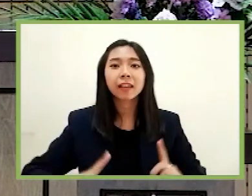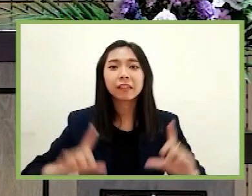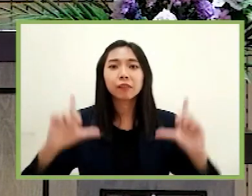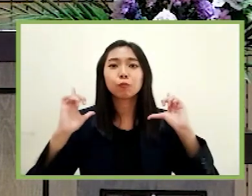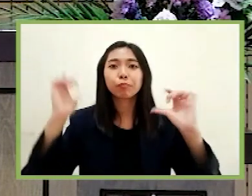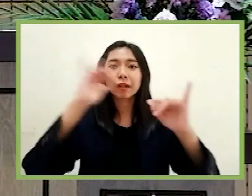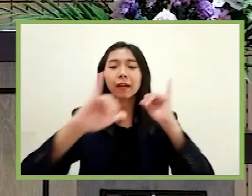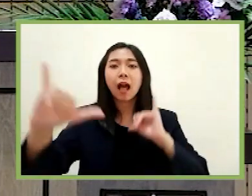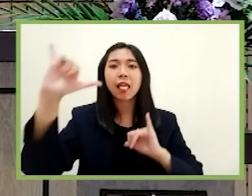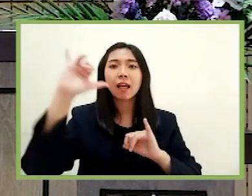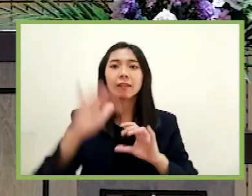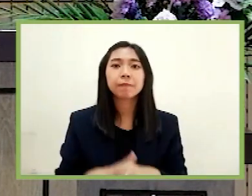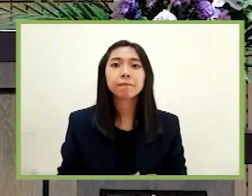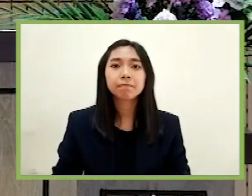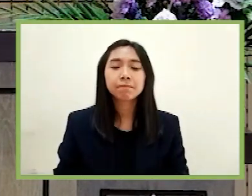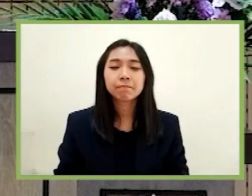kekal